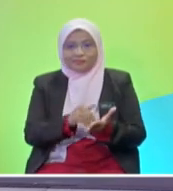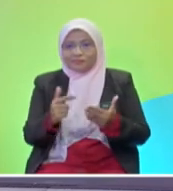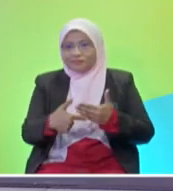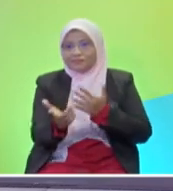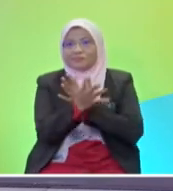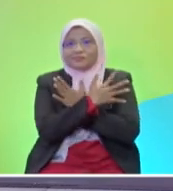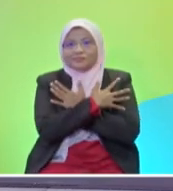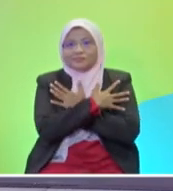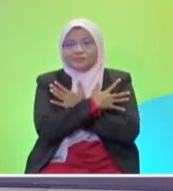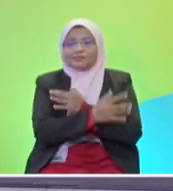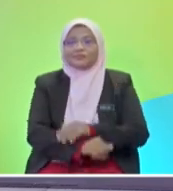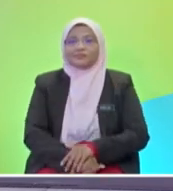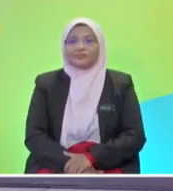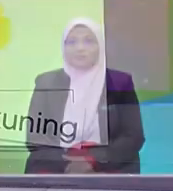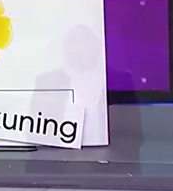KPM.